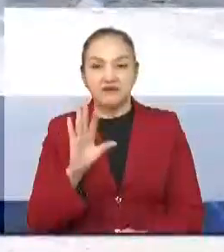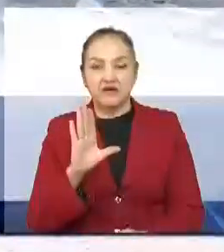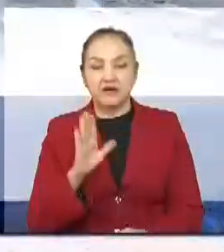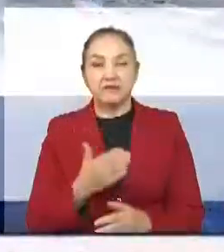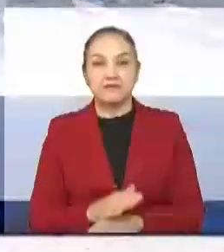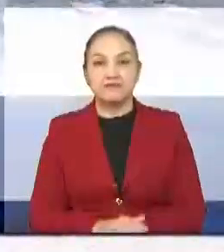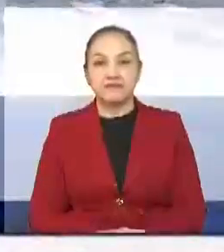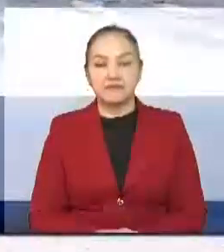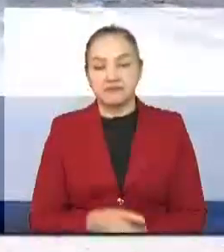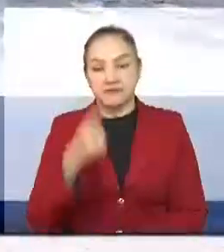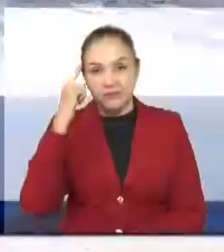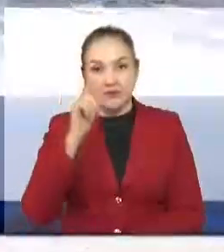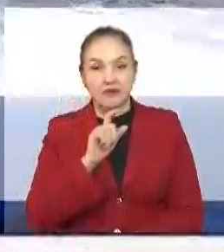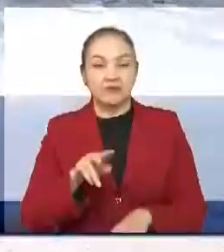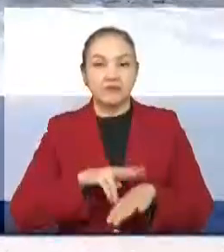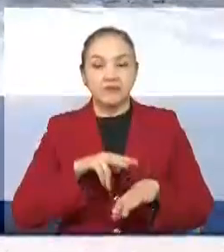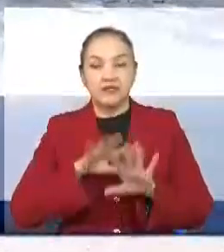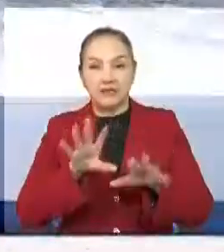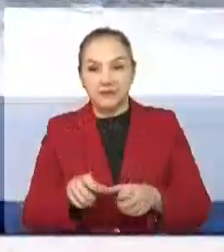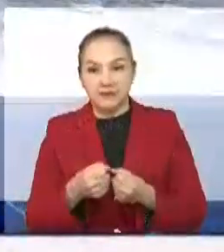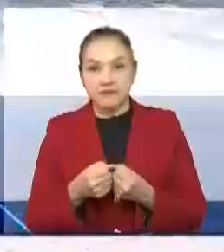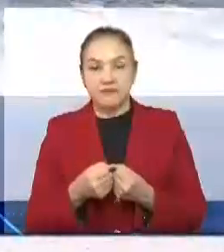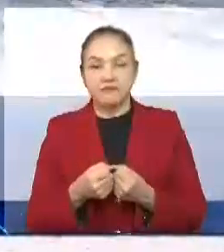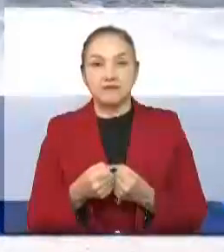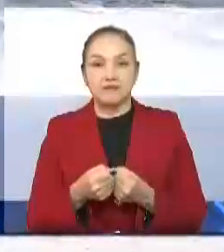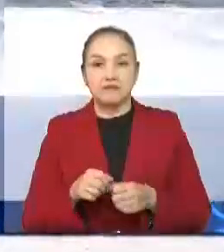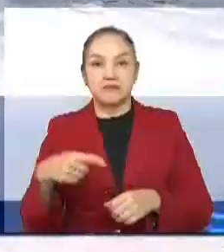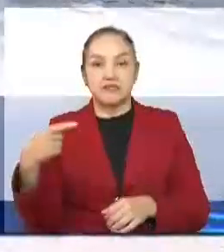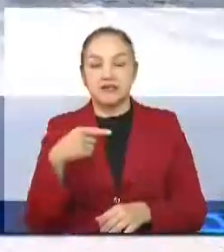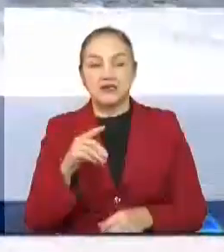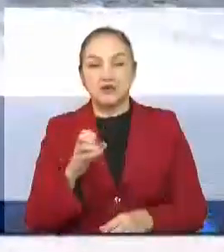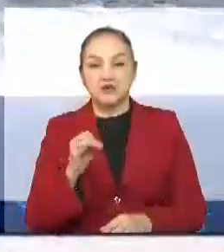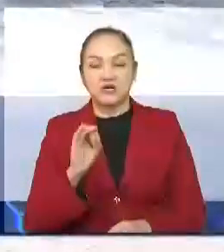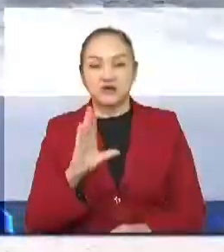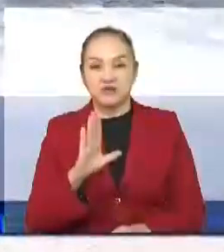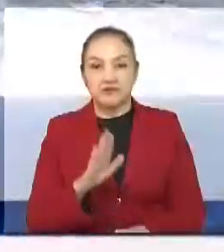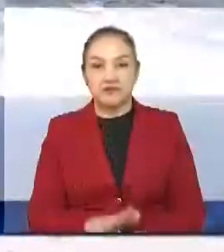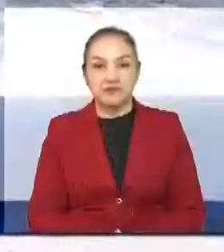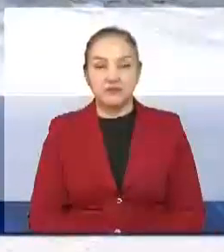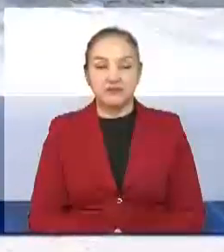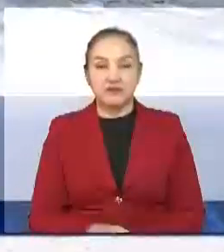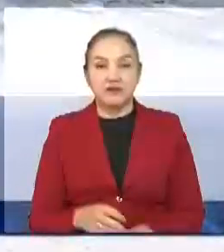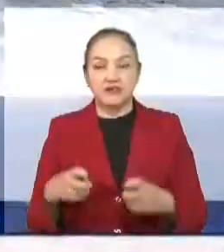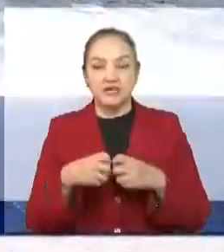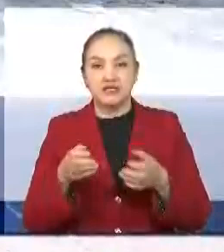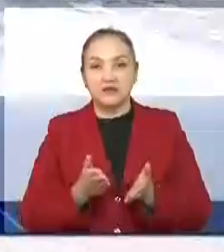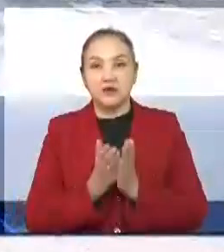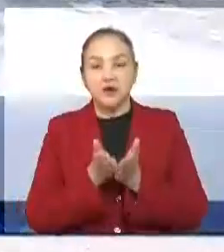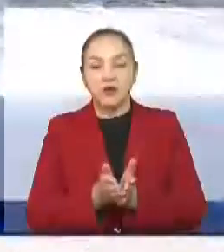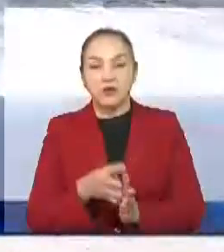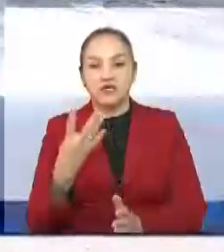У подозреваемых полицейские изъяли более 1000 штук раков, резиновую лодку и